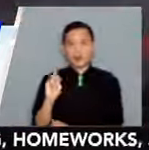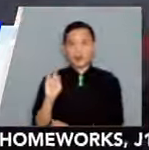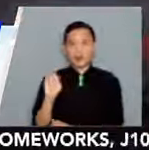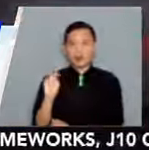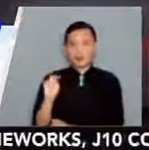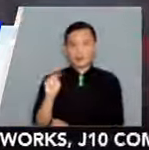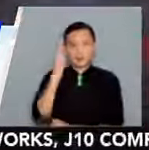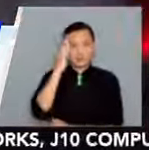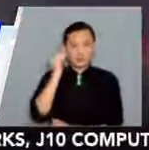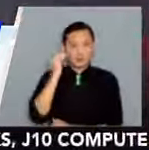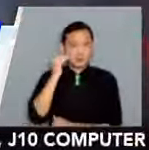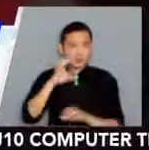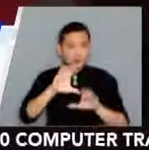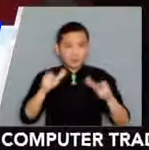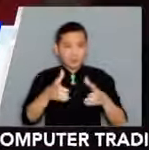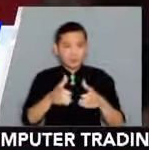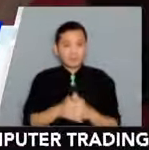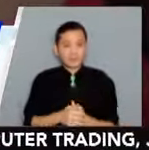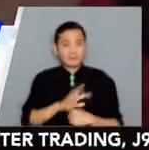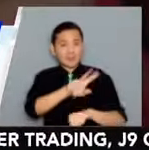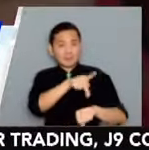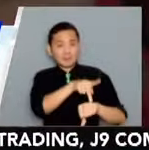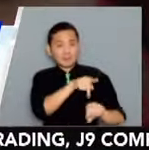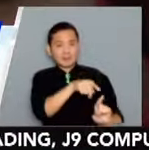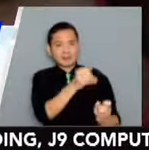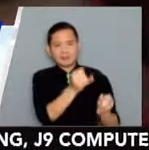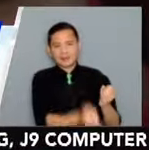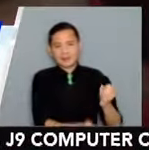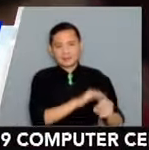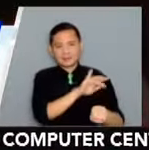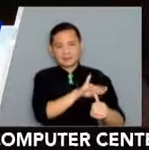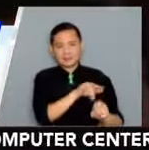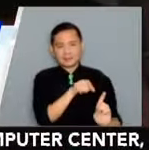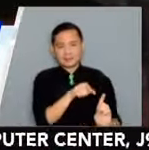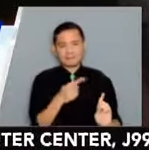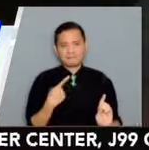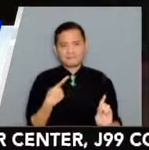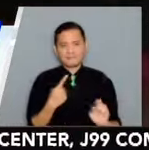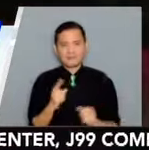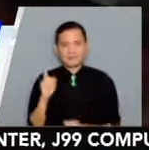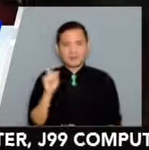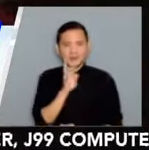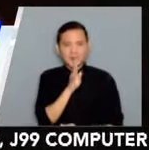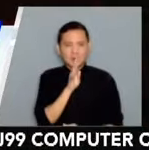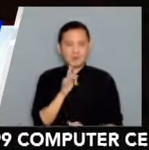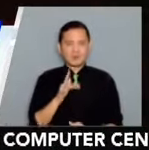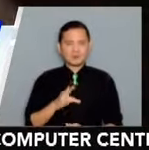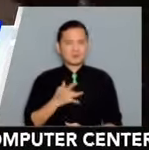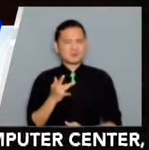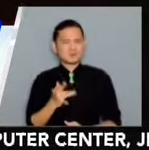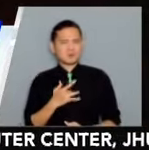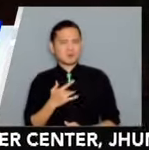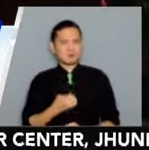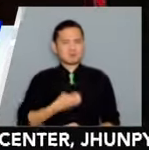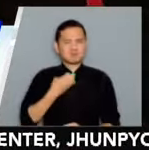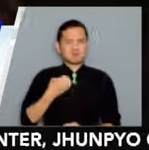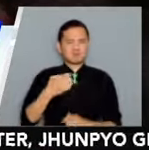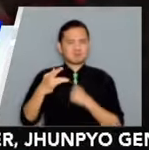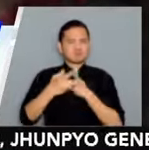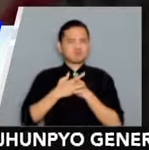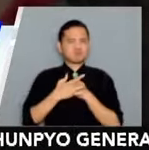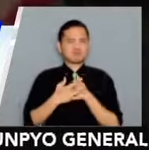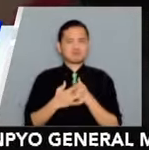ang kanilang last stop. Matagal pa yung sunod nito, so nagiging emotional lang. Matagal. 1 year